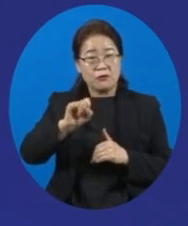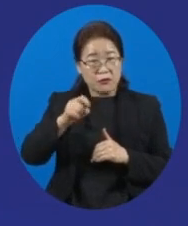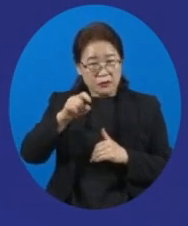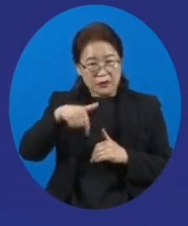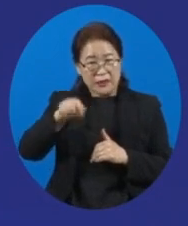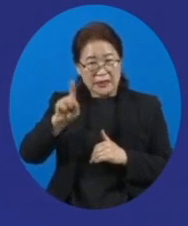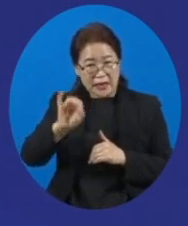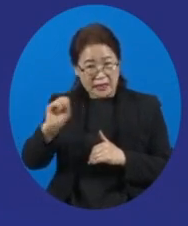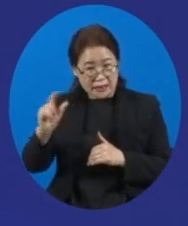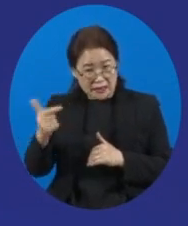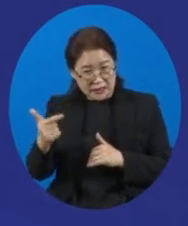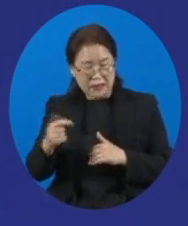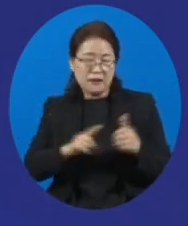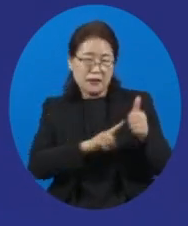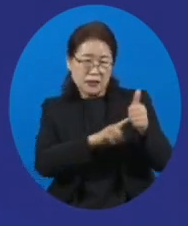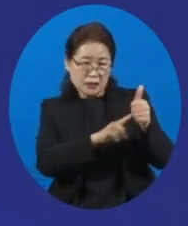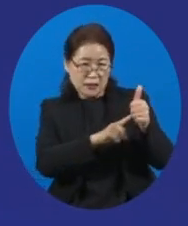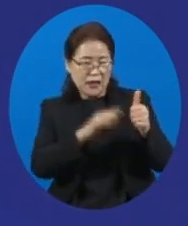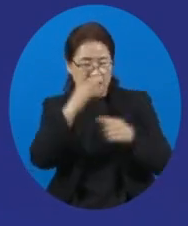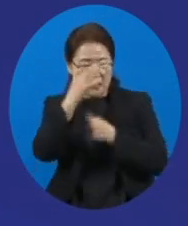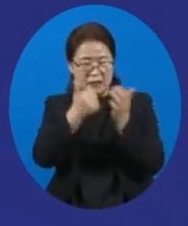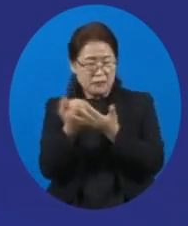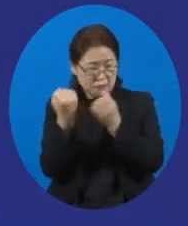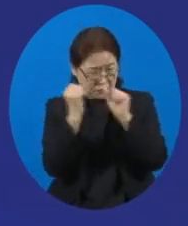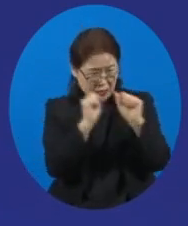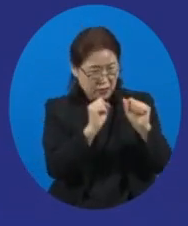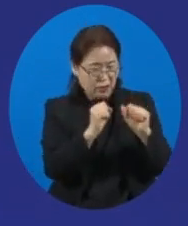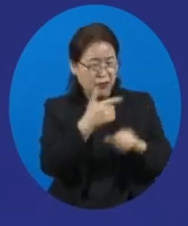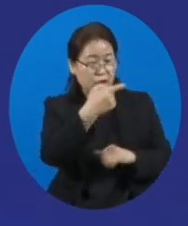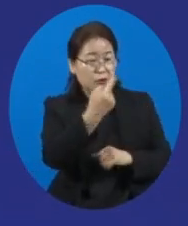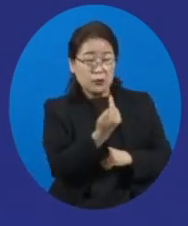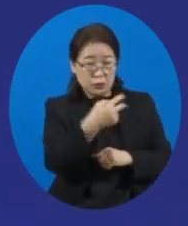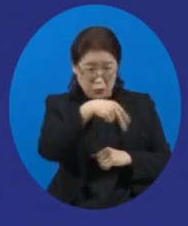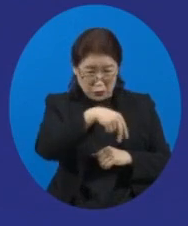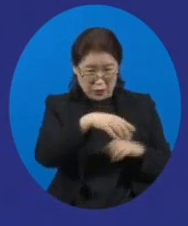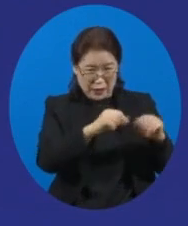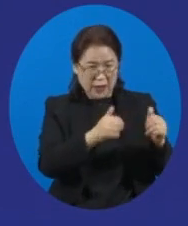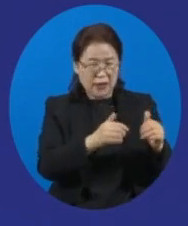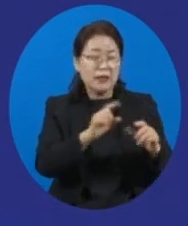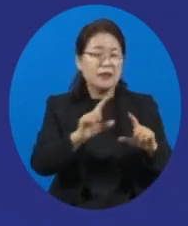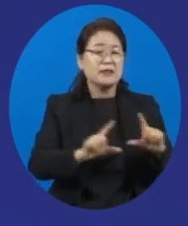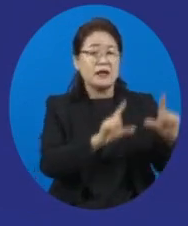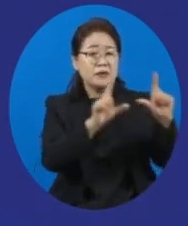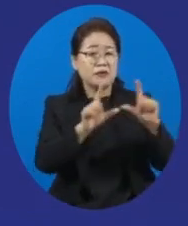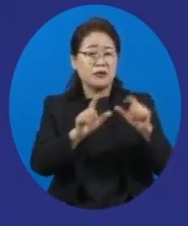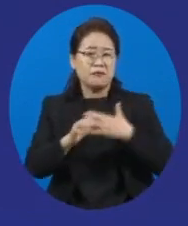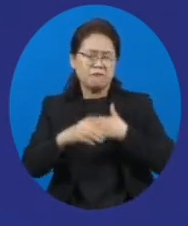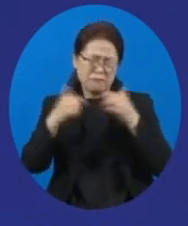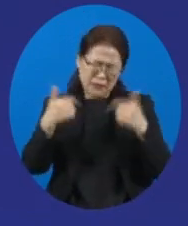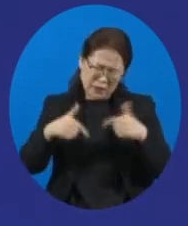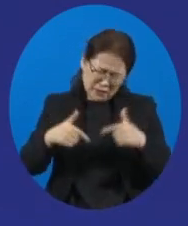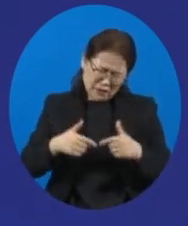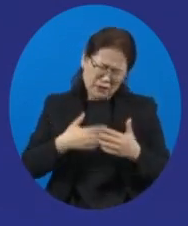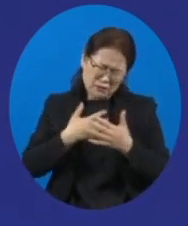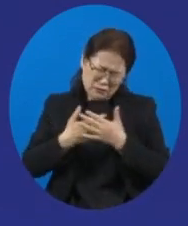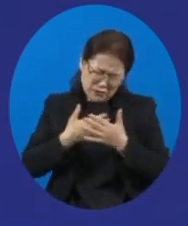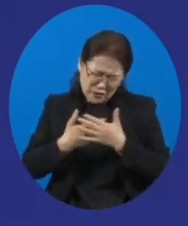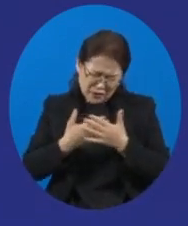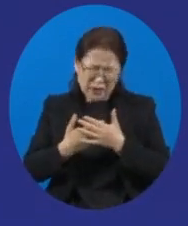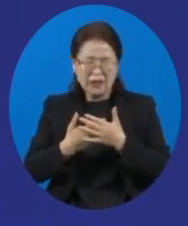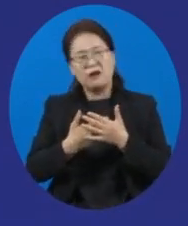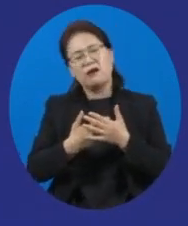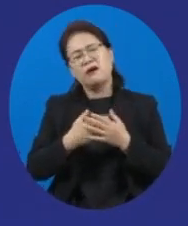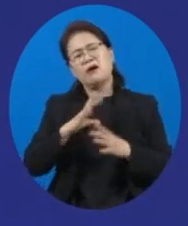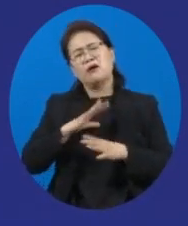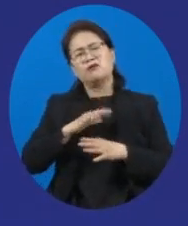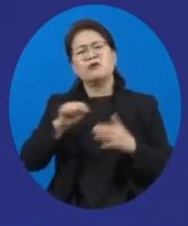얼굴을 피하여 이 세상의 노 땅에 거하면서 매일매일 불안과